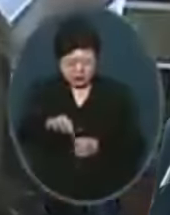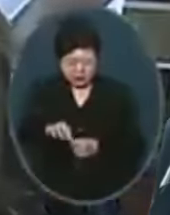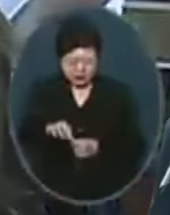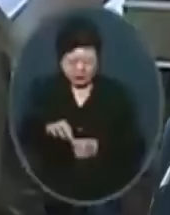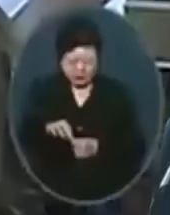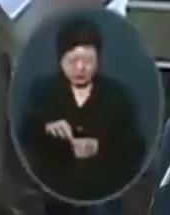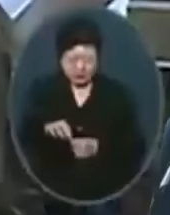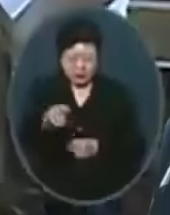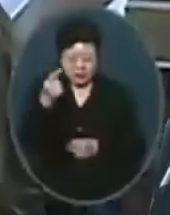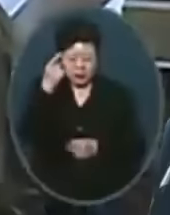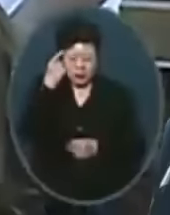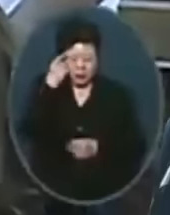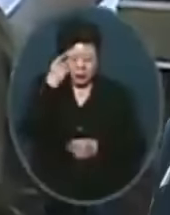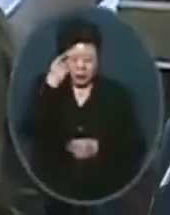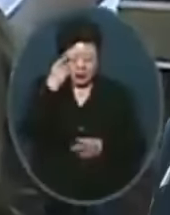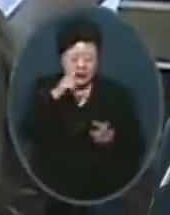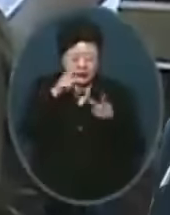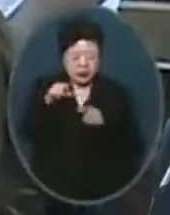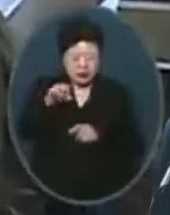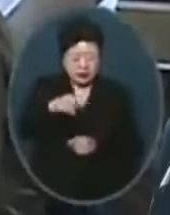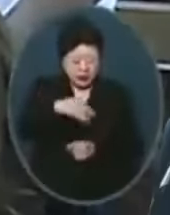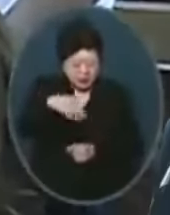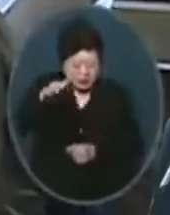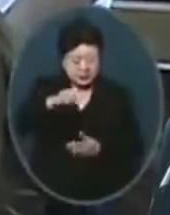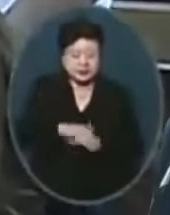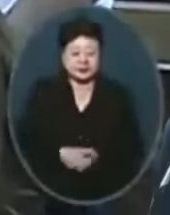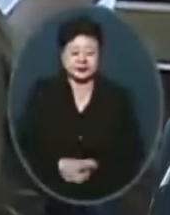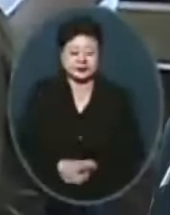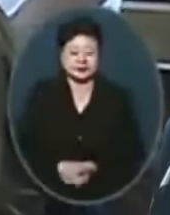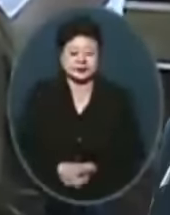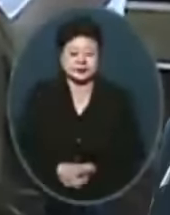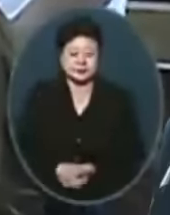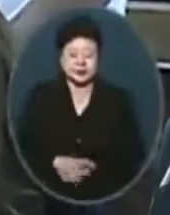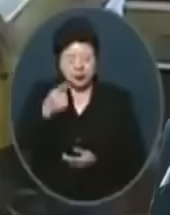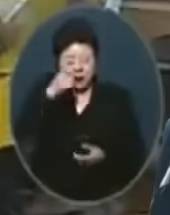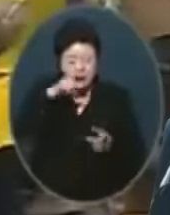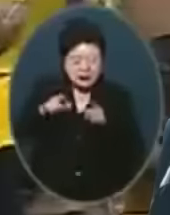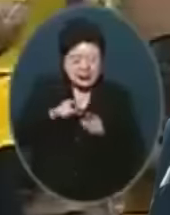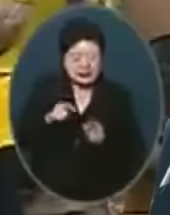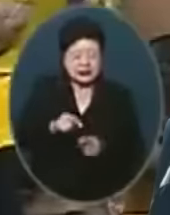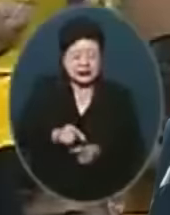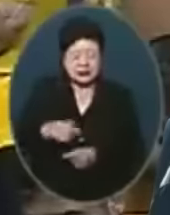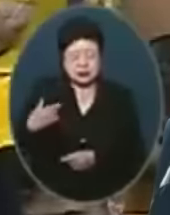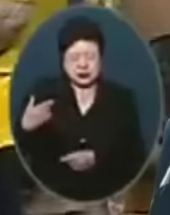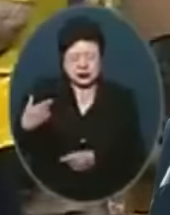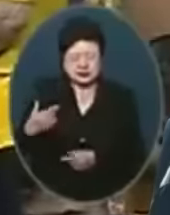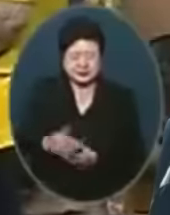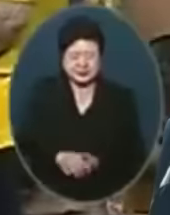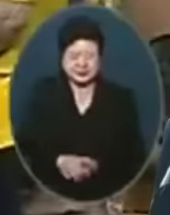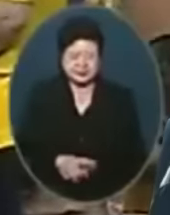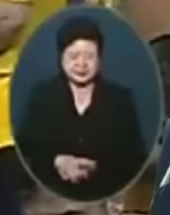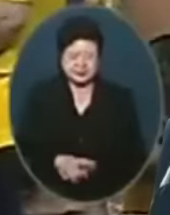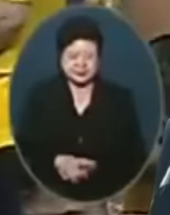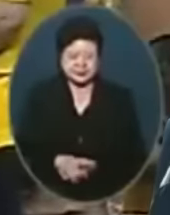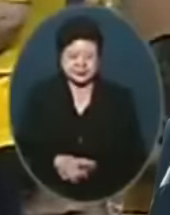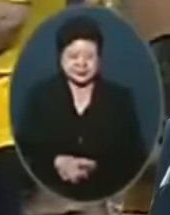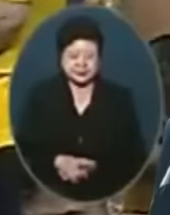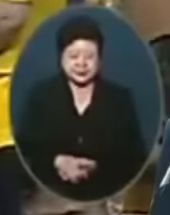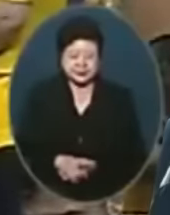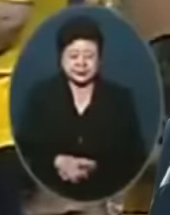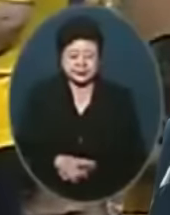어디서 와서 어디로 가며 왜 사는가를 알지 못합니다.